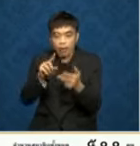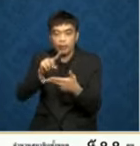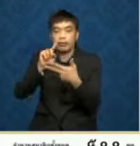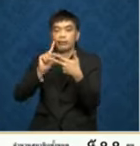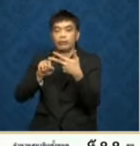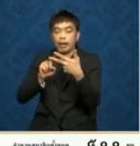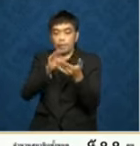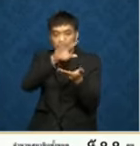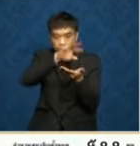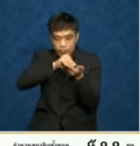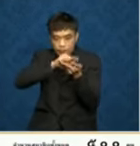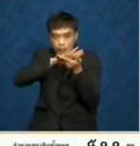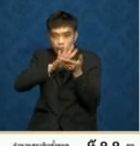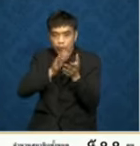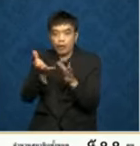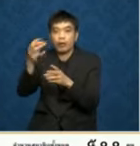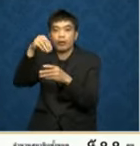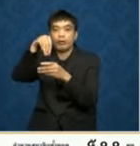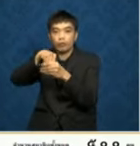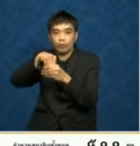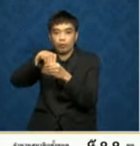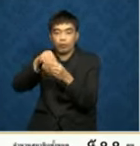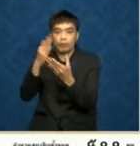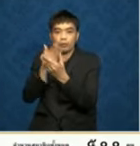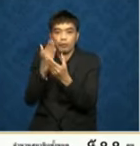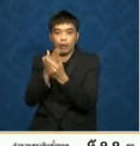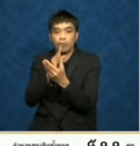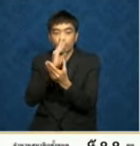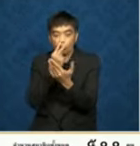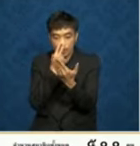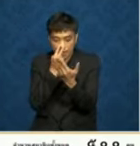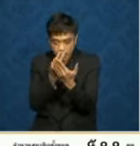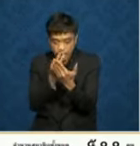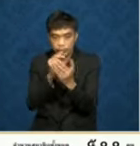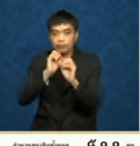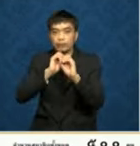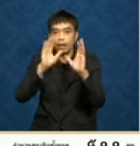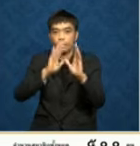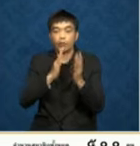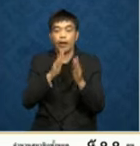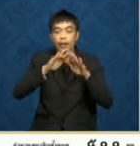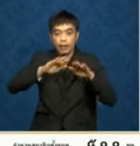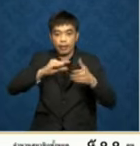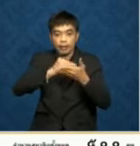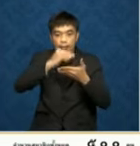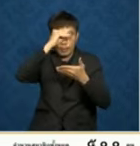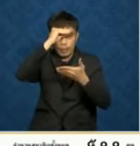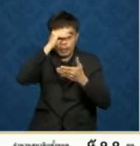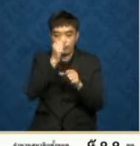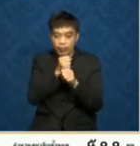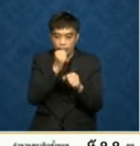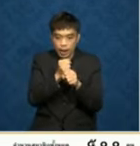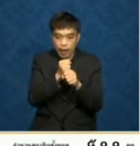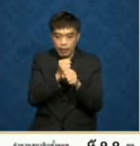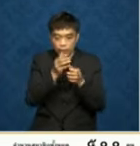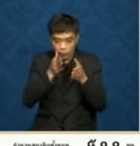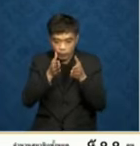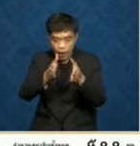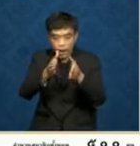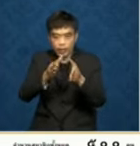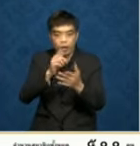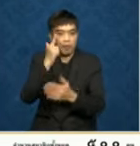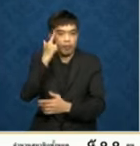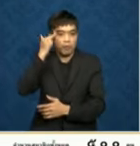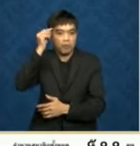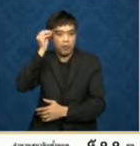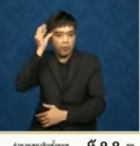3. เมอเก็มาได้แล้ว มัจะบอกเลยครับ วาเดกนัเรียนคนนี้ คนที่ทำงานด้านนี้มีสกิ